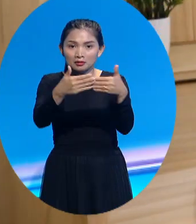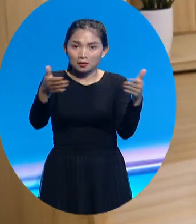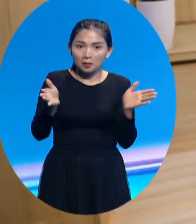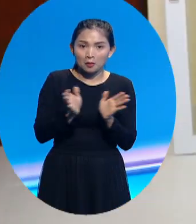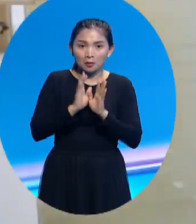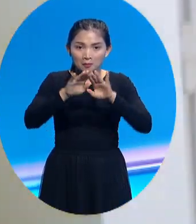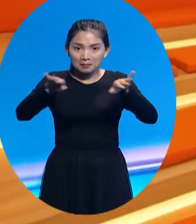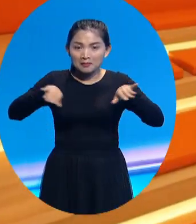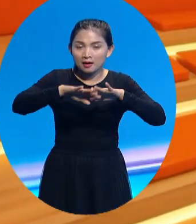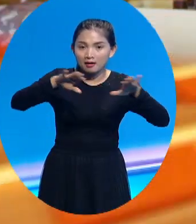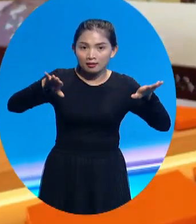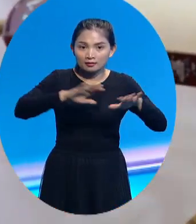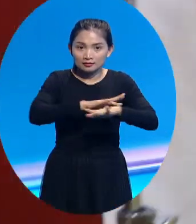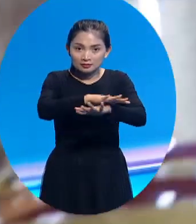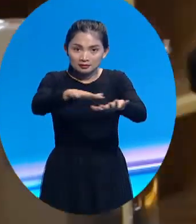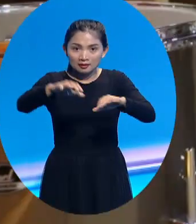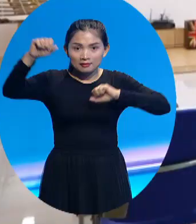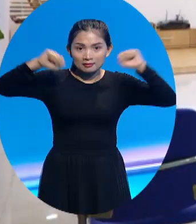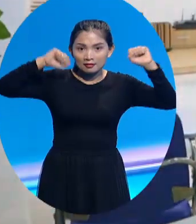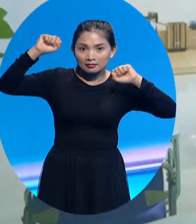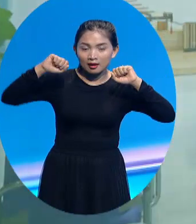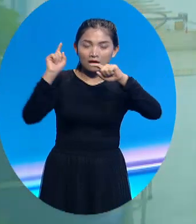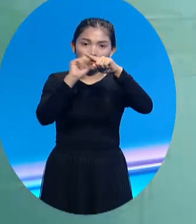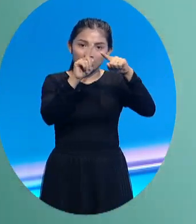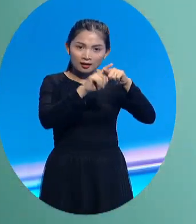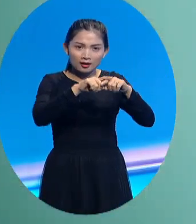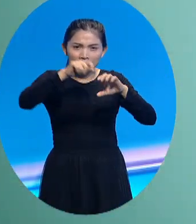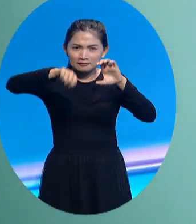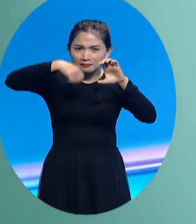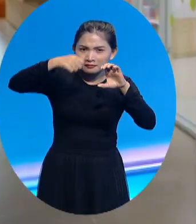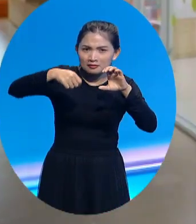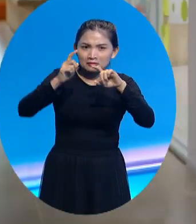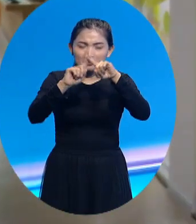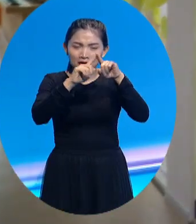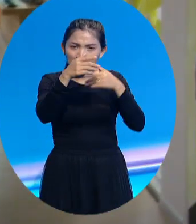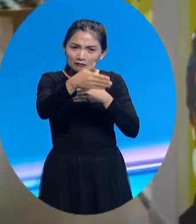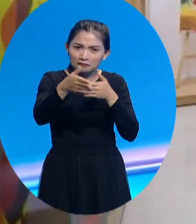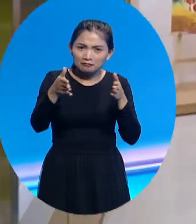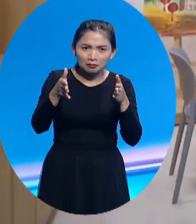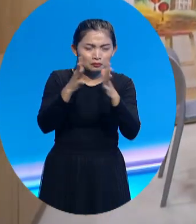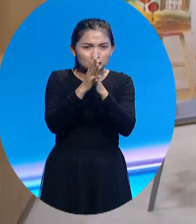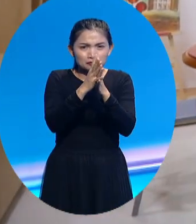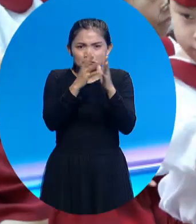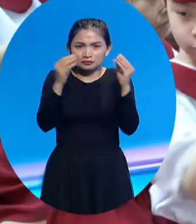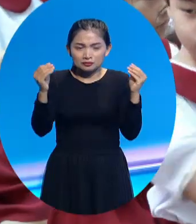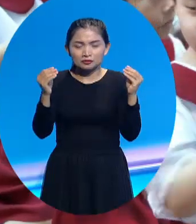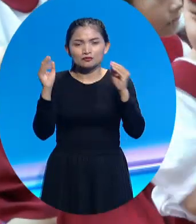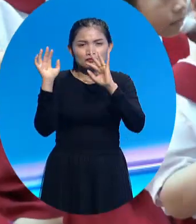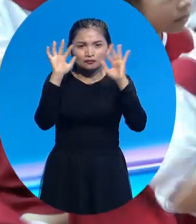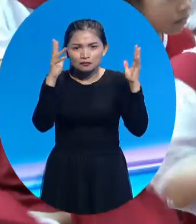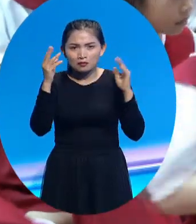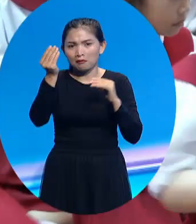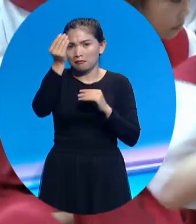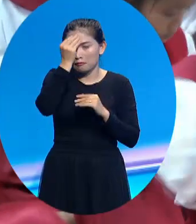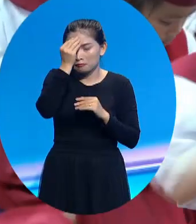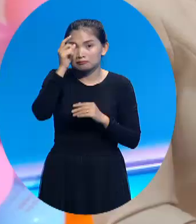thao đa năng, phòng chiếu phim, âm nhạc, STEM Center, phòng thực hành thí nghiệm, phục vụ nhu cầu học tập, sinh hoạt, giải trí và phát triển cho mỗi